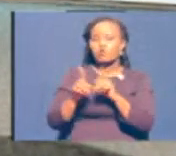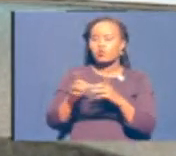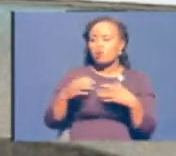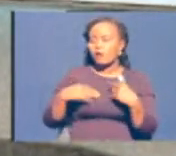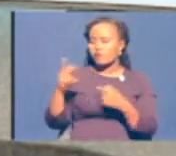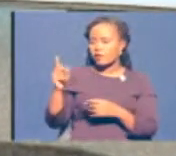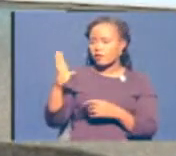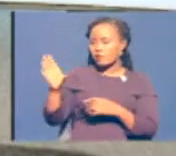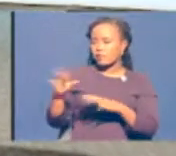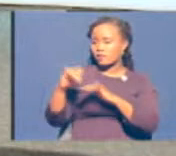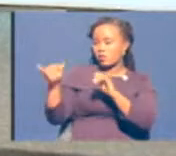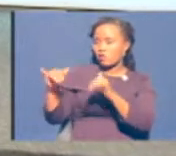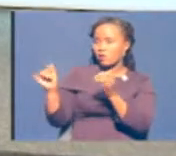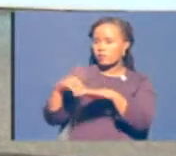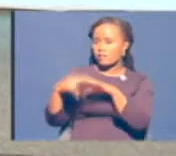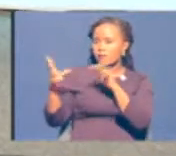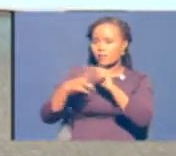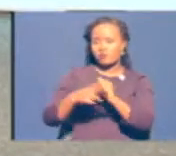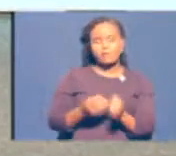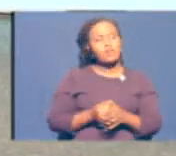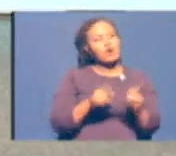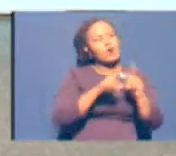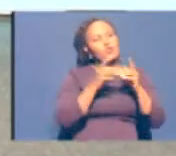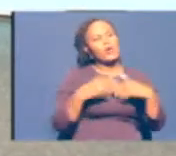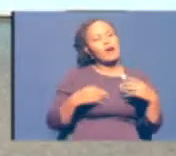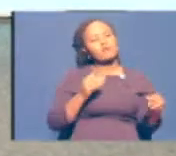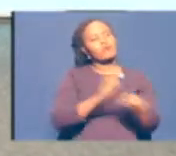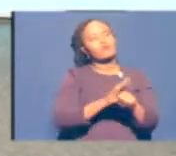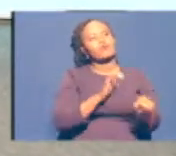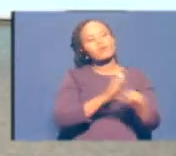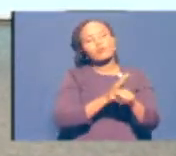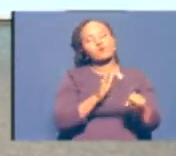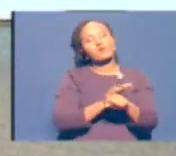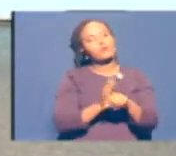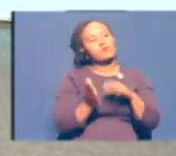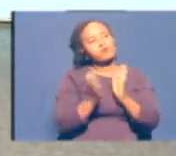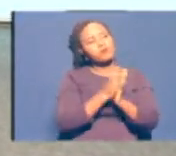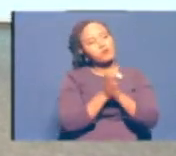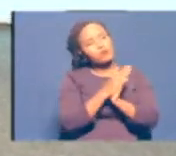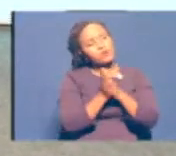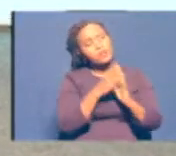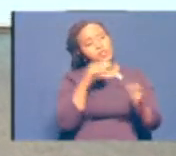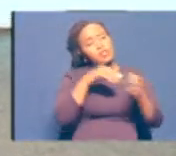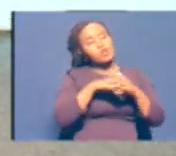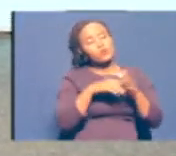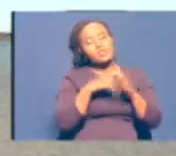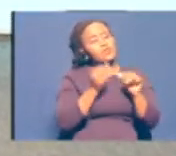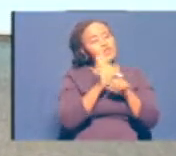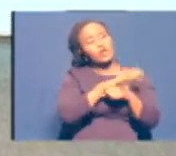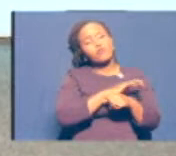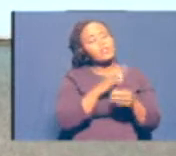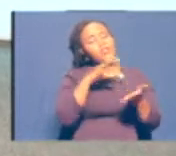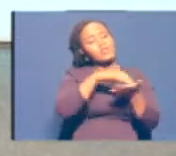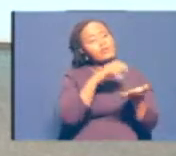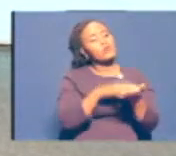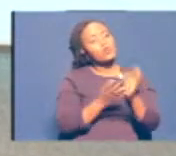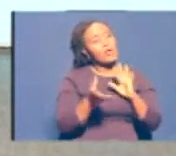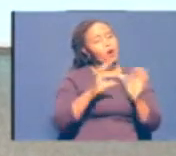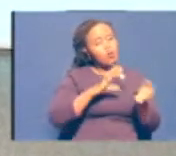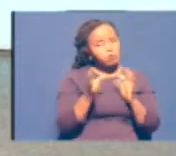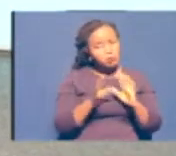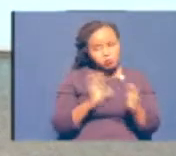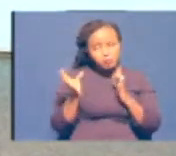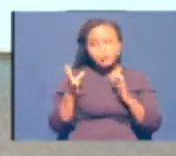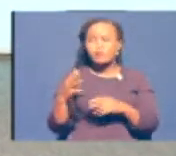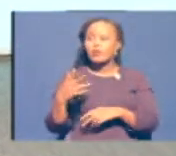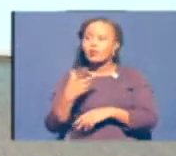ya Channel 1. Bila shaka ni mengi tuliyokuandalia mtazamaji, ikiwemo hali ya COVID-19 hapa nchini, chanjo